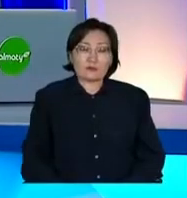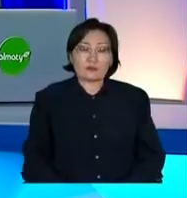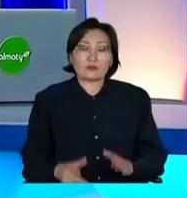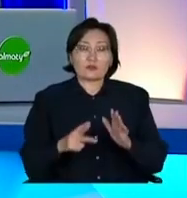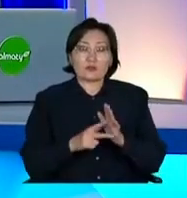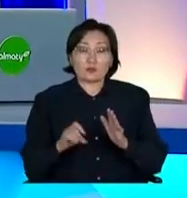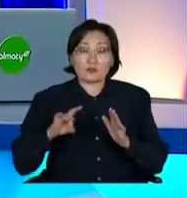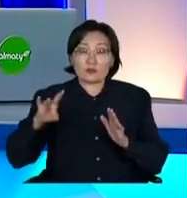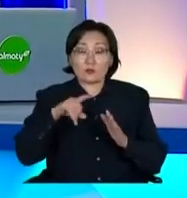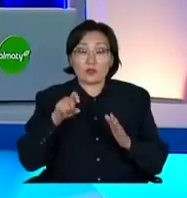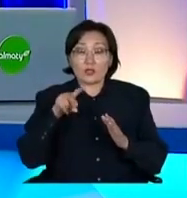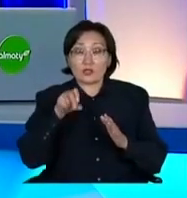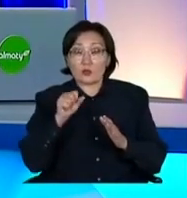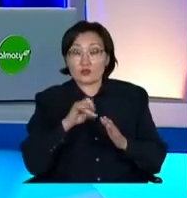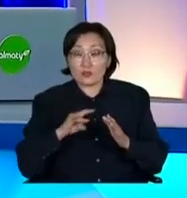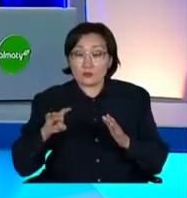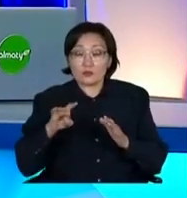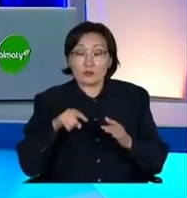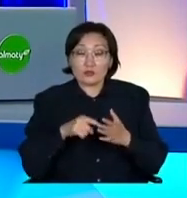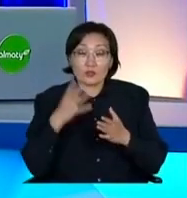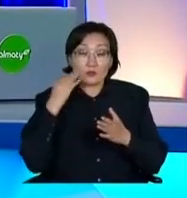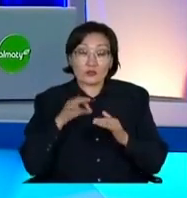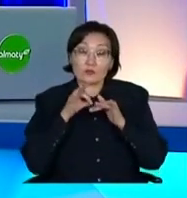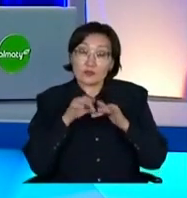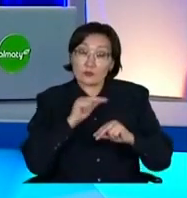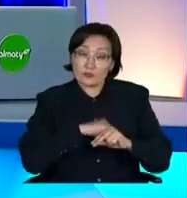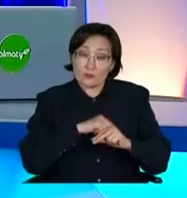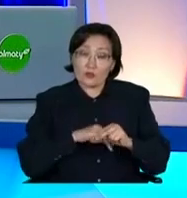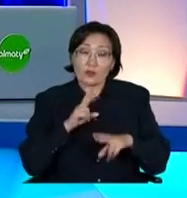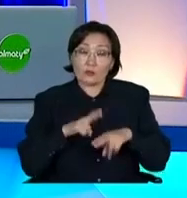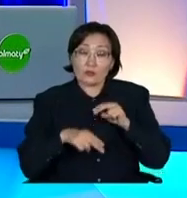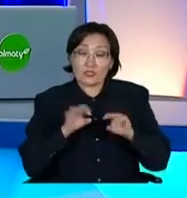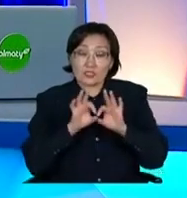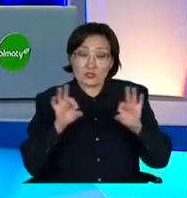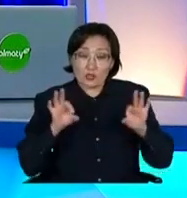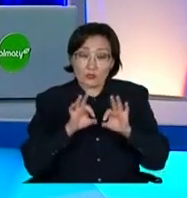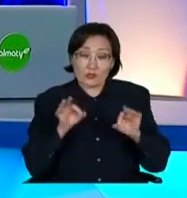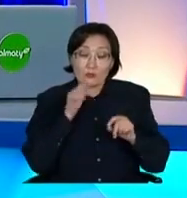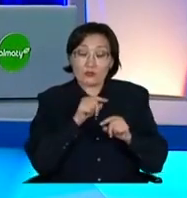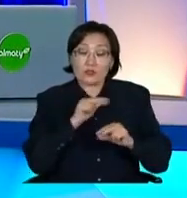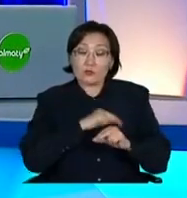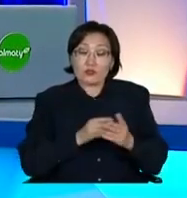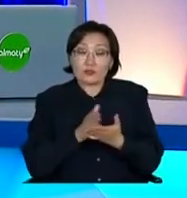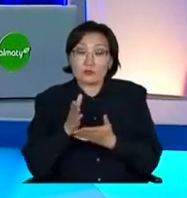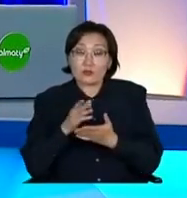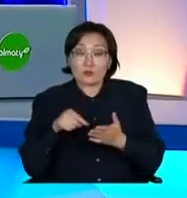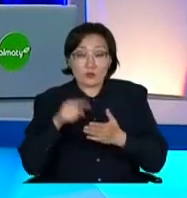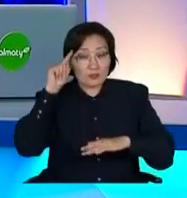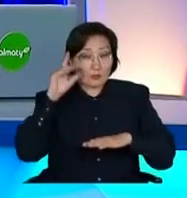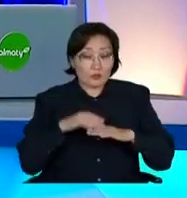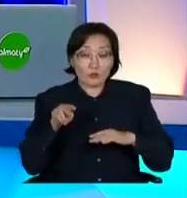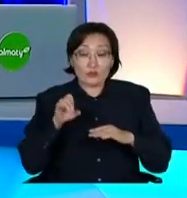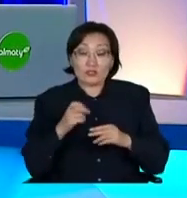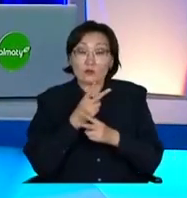В 8 микрорайонах Алатауского района Алматы сейчас ведутся работы по прокладке инженерных сетей. В ходе рабочего объезда аким Алматы Ербулат